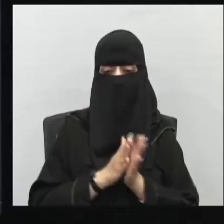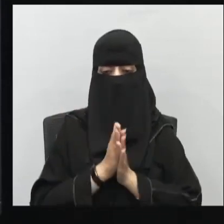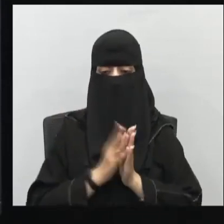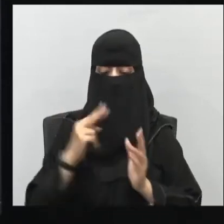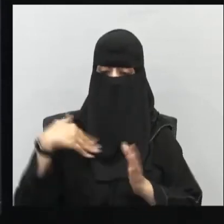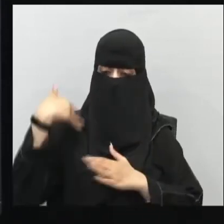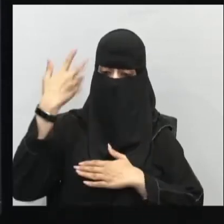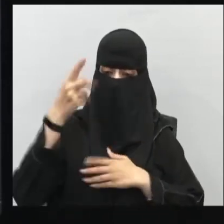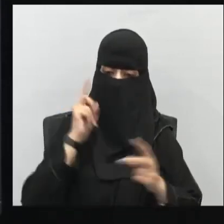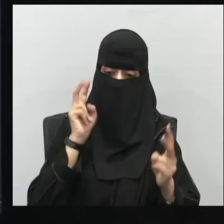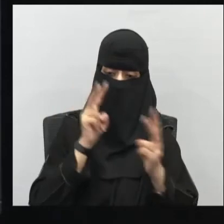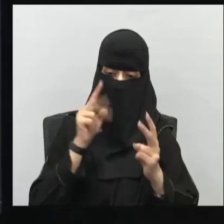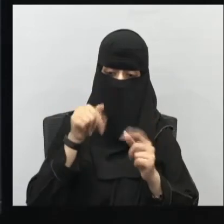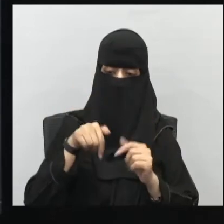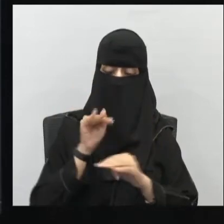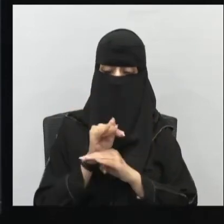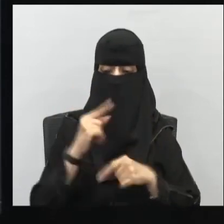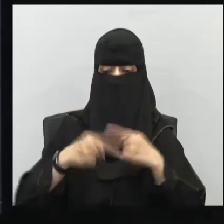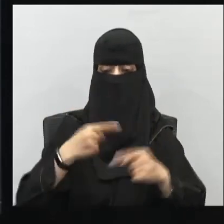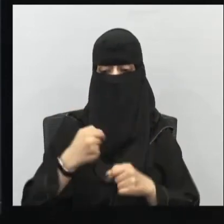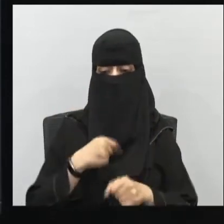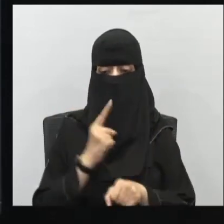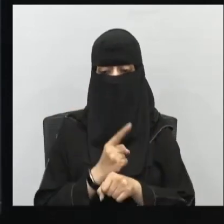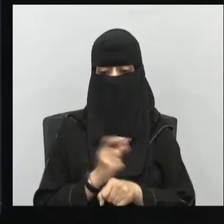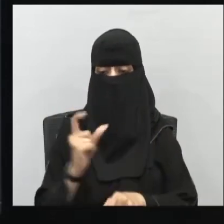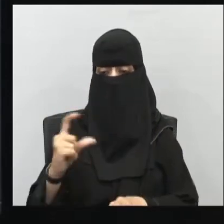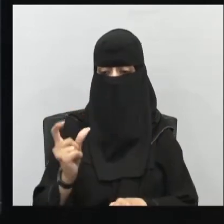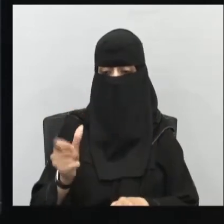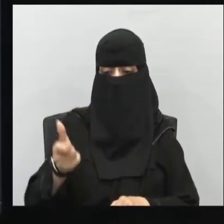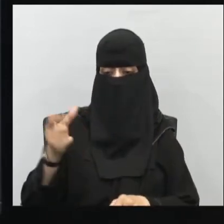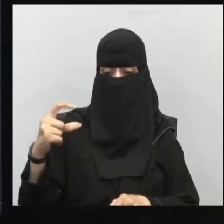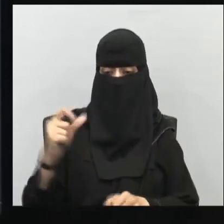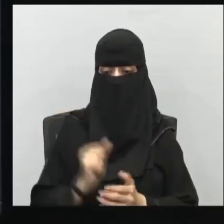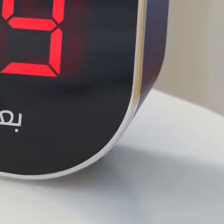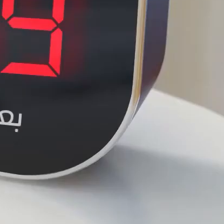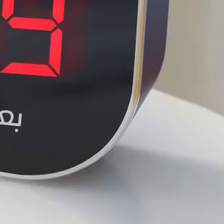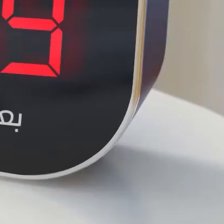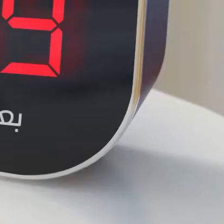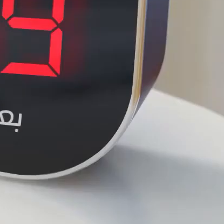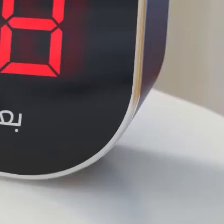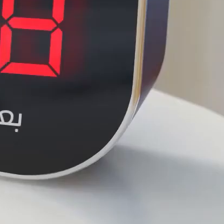شوق بإذن الله لألقاكم في حصص قادمة. معلمتكم رناد عبد الرحمن الطعمي.